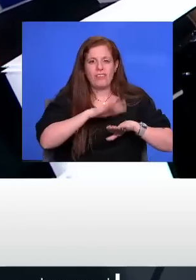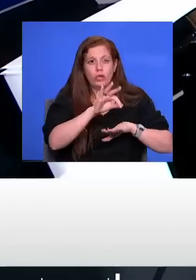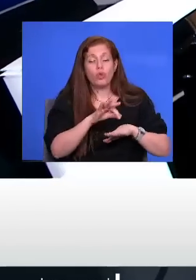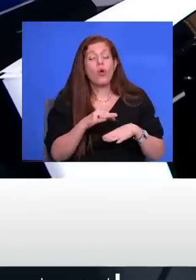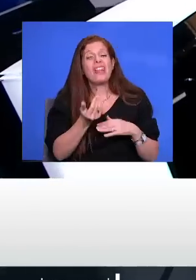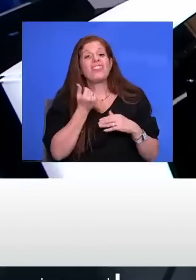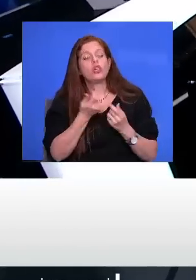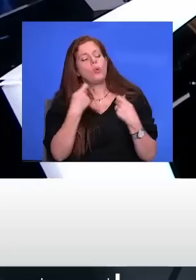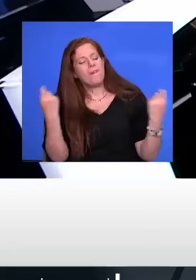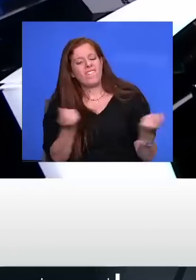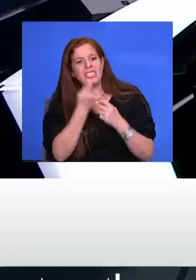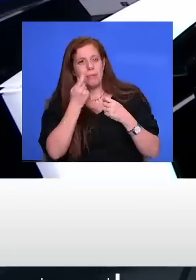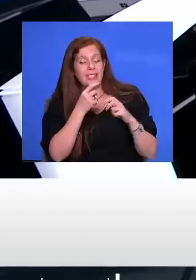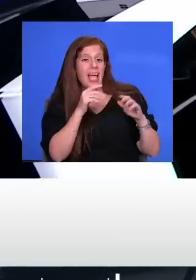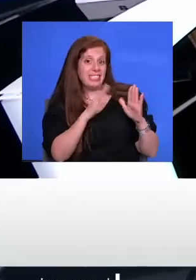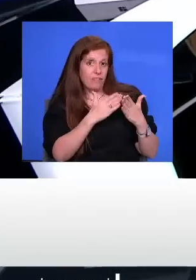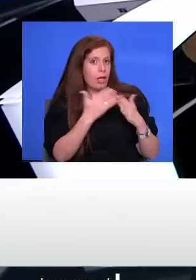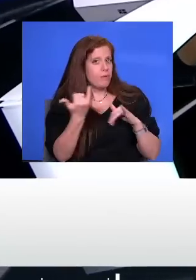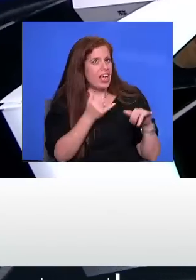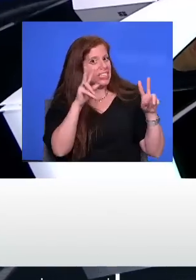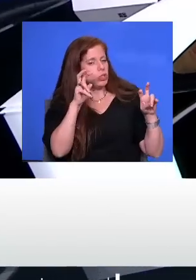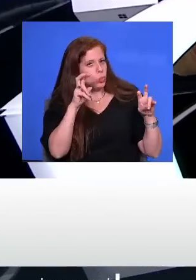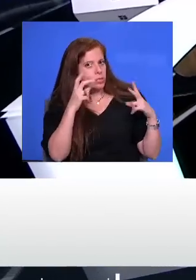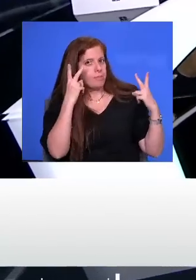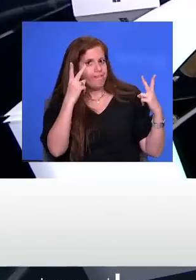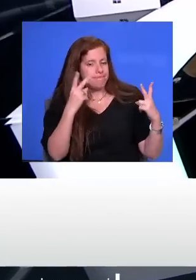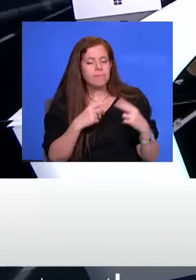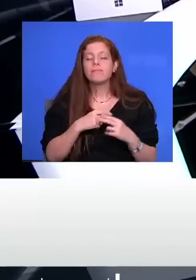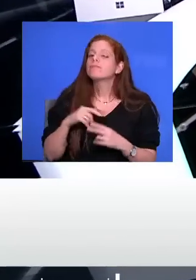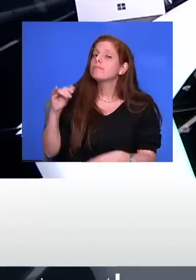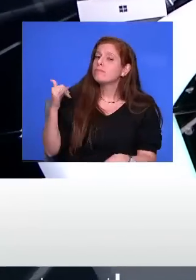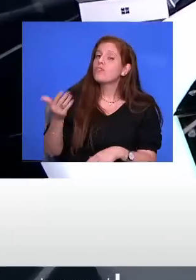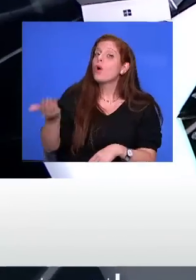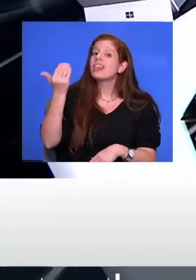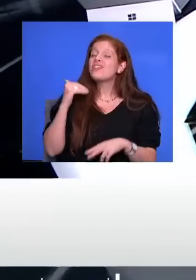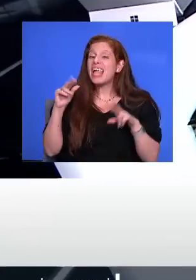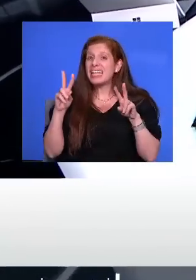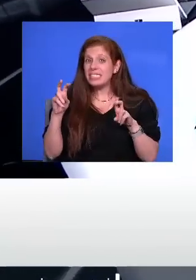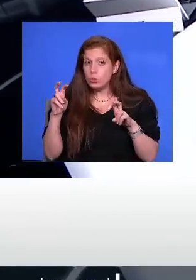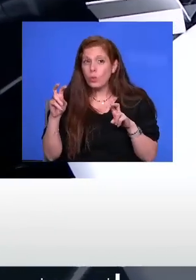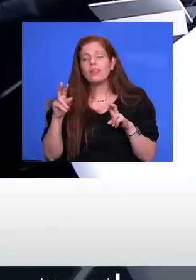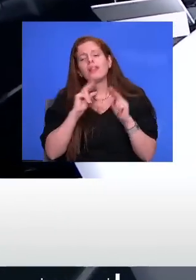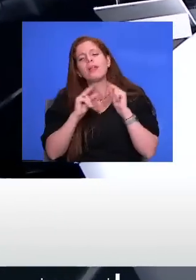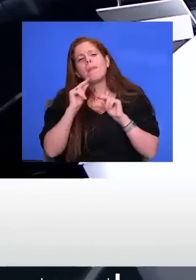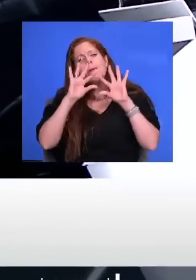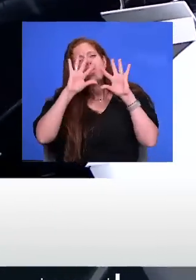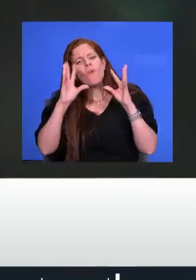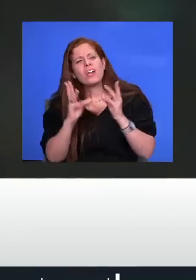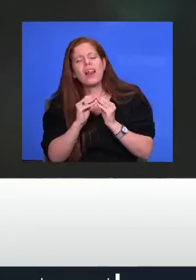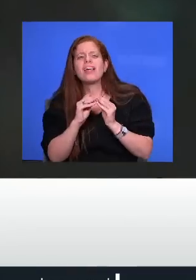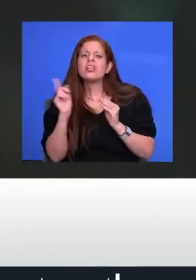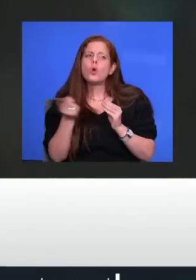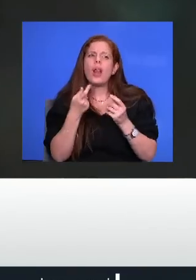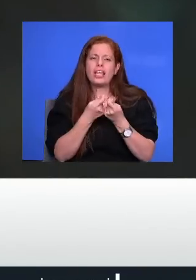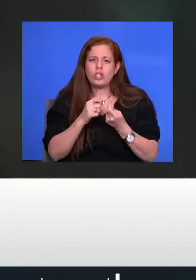כמה ציטוטים נבחרים מתוכו. נכון, מיכל, ועוד לפני הציטוט נביא בקווים כלליים את כל סוגיית הספר.